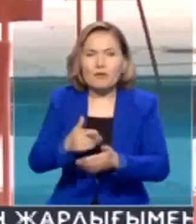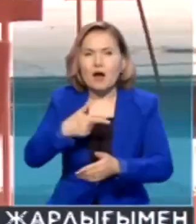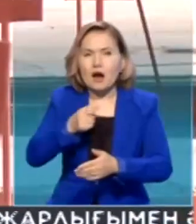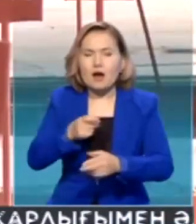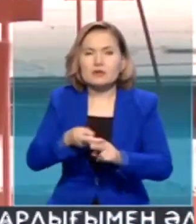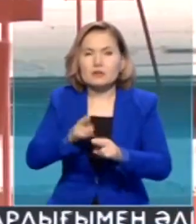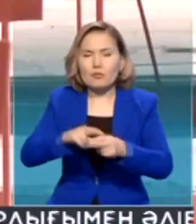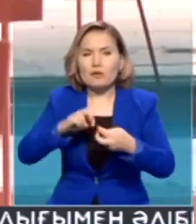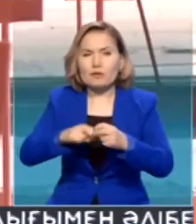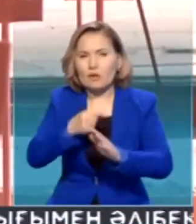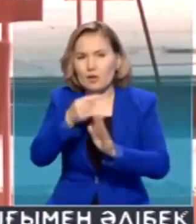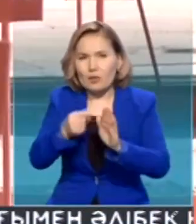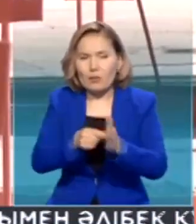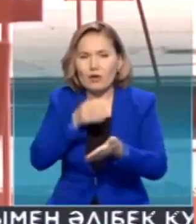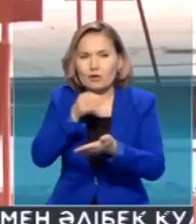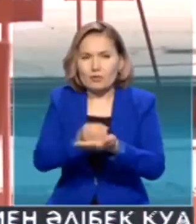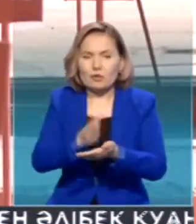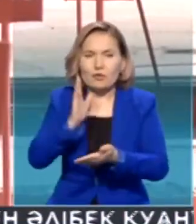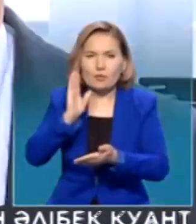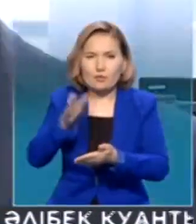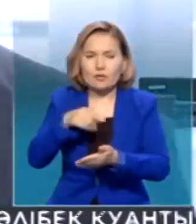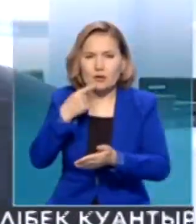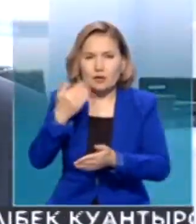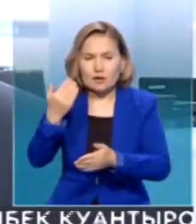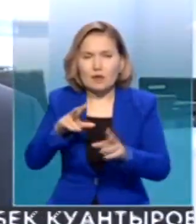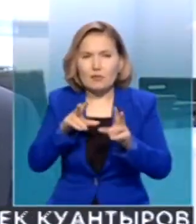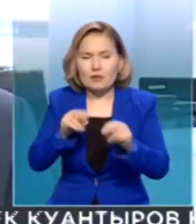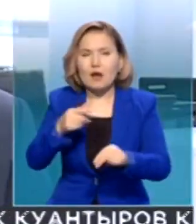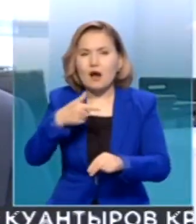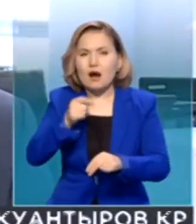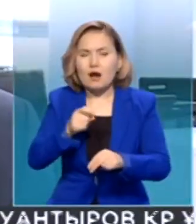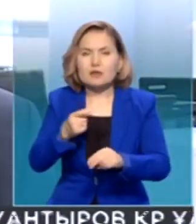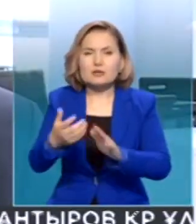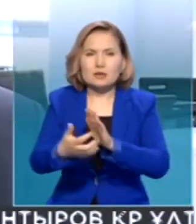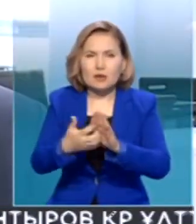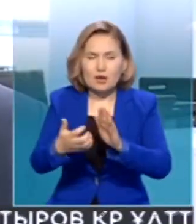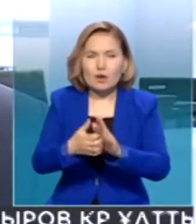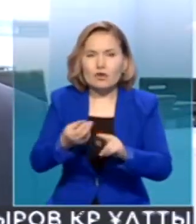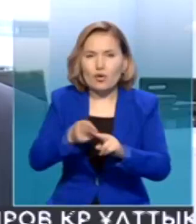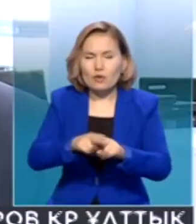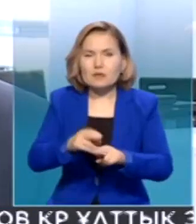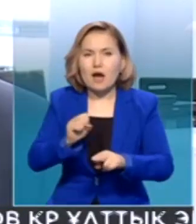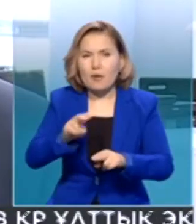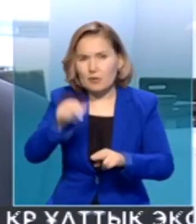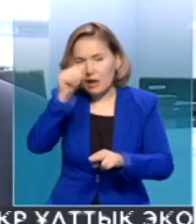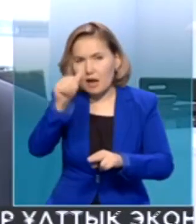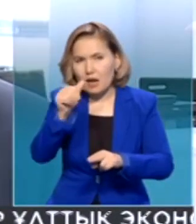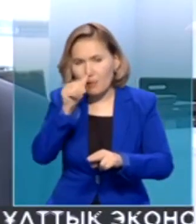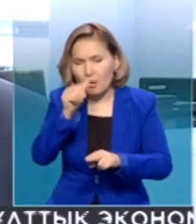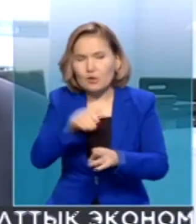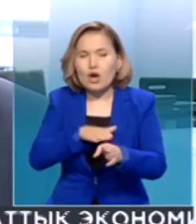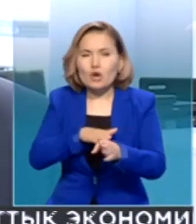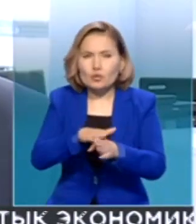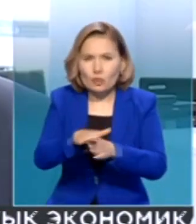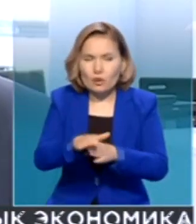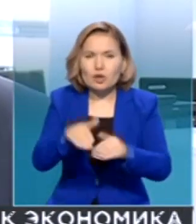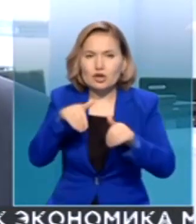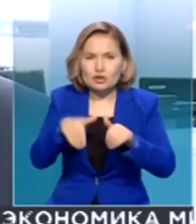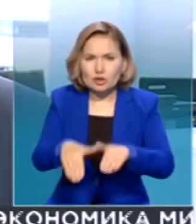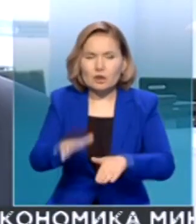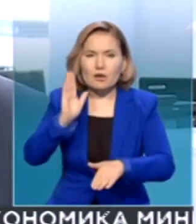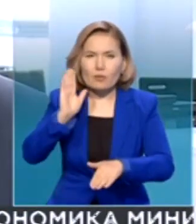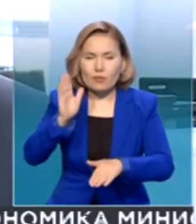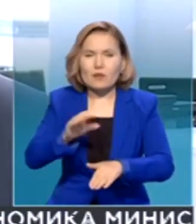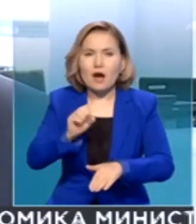мәселе алдағы уақытта шешіледі дейді мамандар. Газ тапшылығы осы апрель айынан бастап толық шешім табады деп отырмыз.